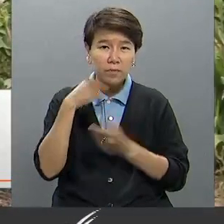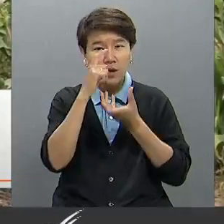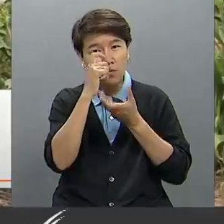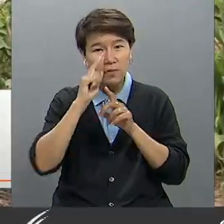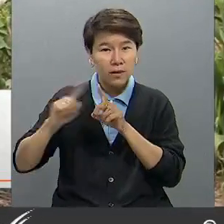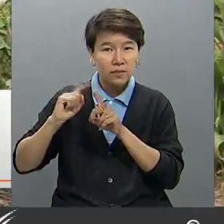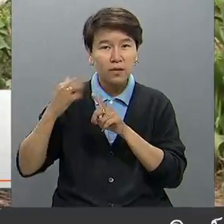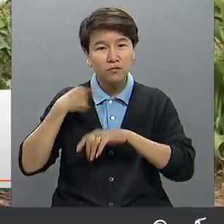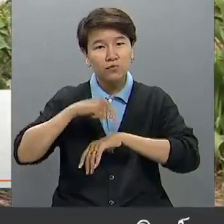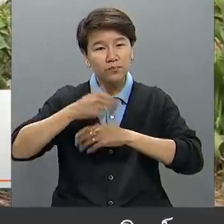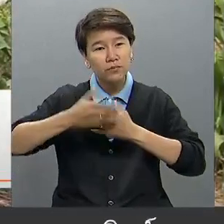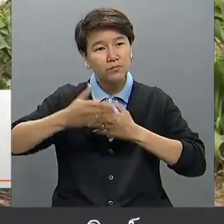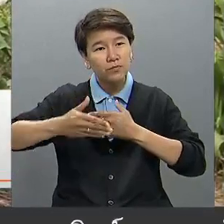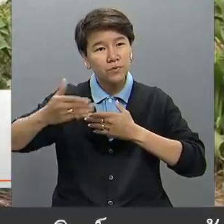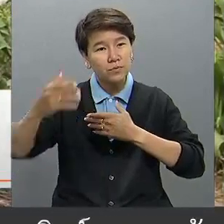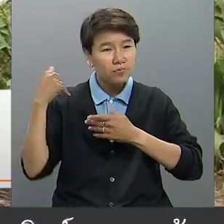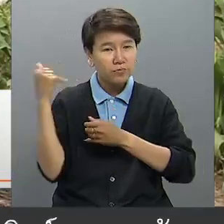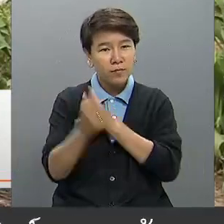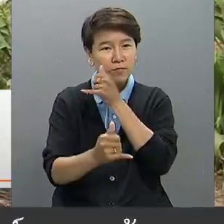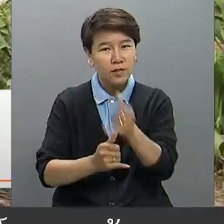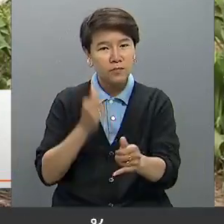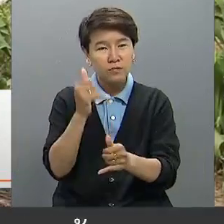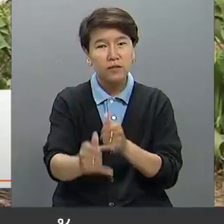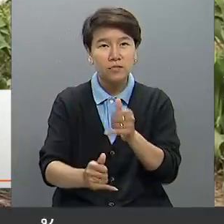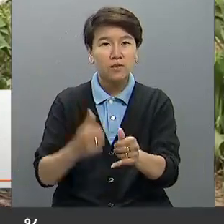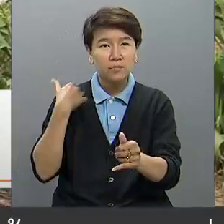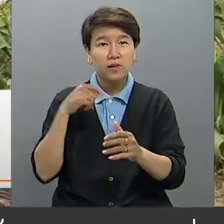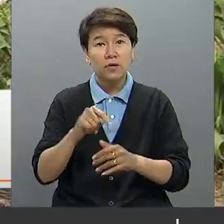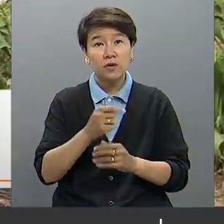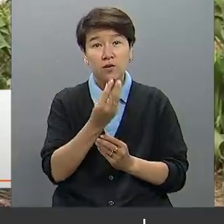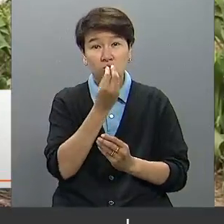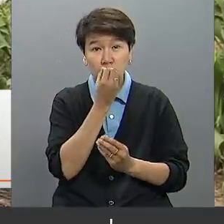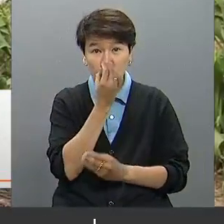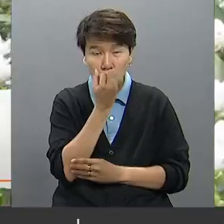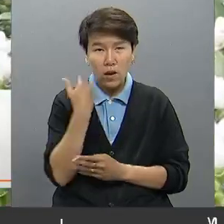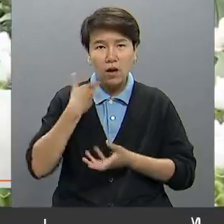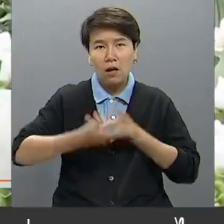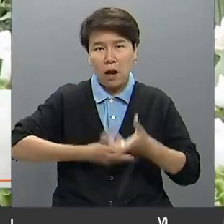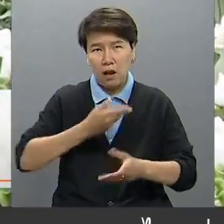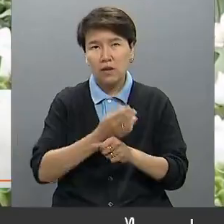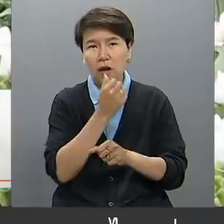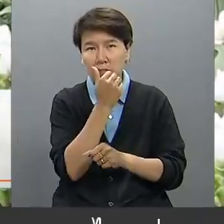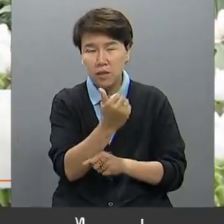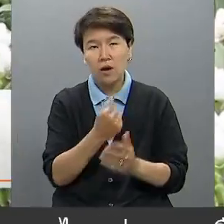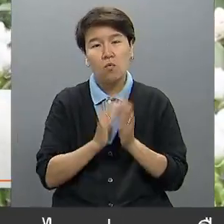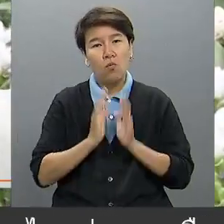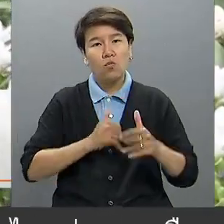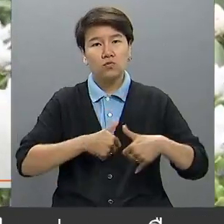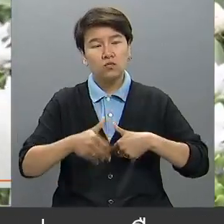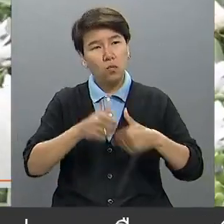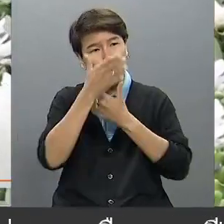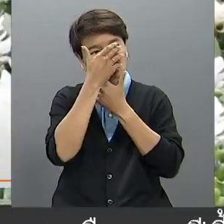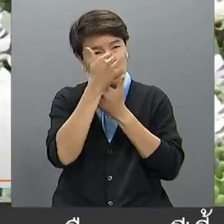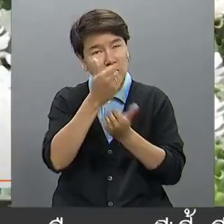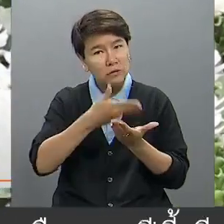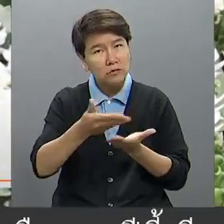คะนอกจากนี้นะคะดอกปทุมมาก็ยังขายได้ทั้งหัวพันธุ์แล้วก็ดอกนะคะซึ่งกำลังเป็นที่นิยมของตลาดเลยเขานำไปทำอะ